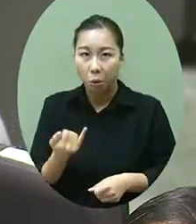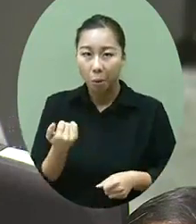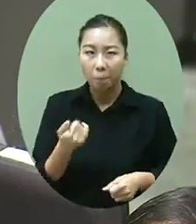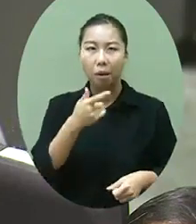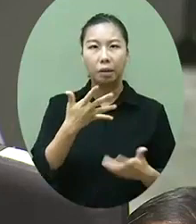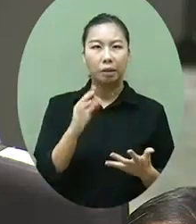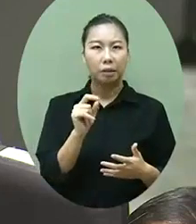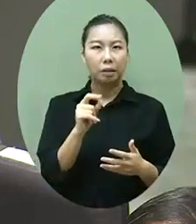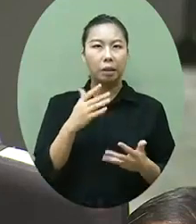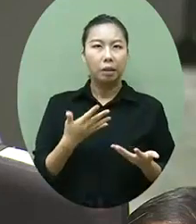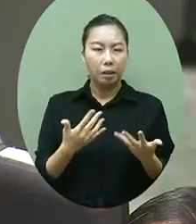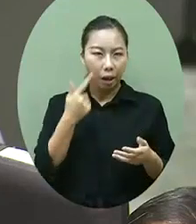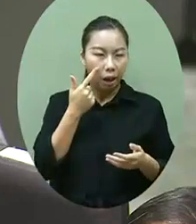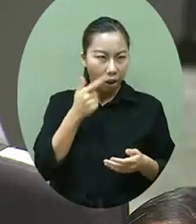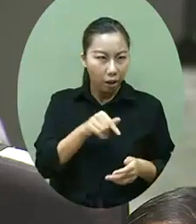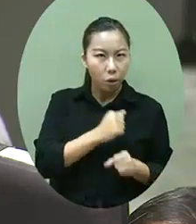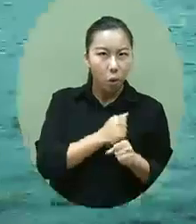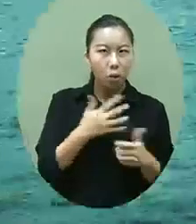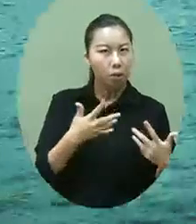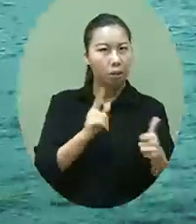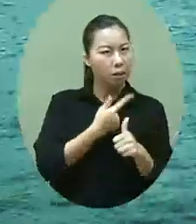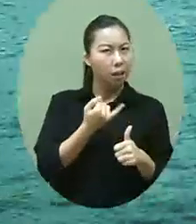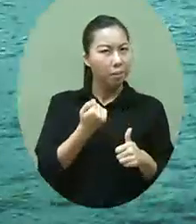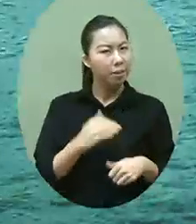眼前嘅嘢先。唔該。